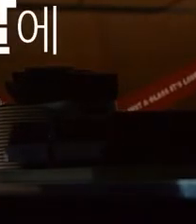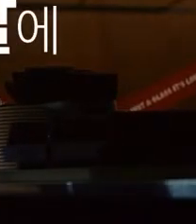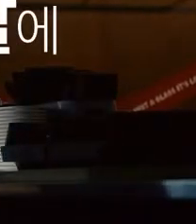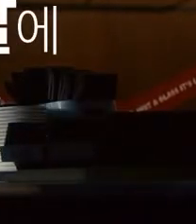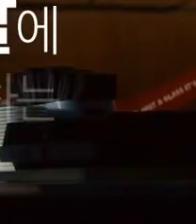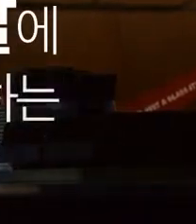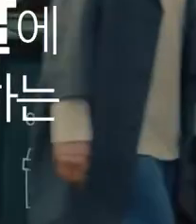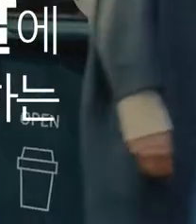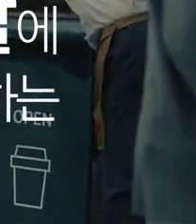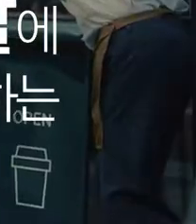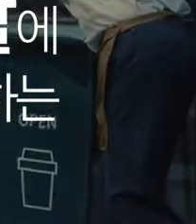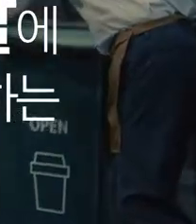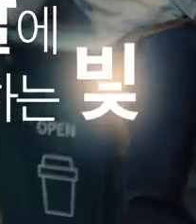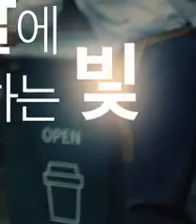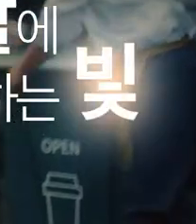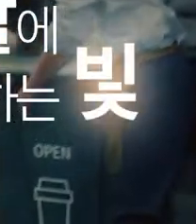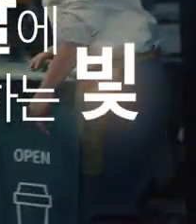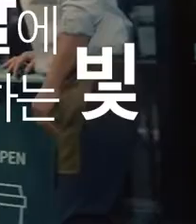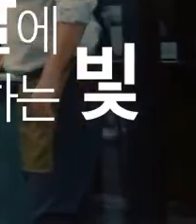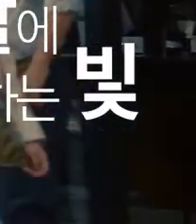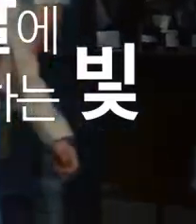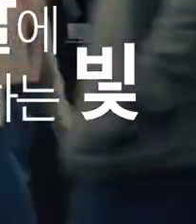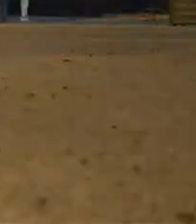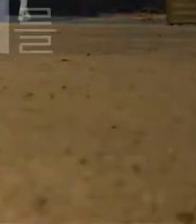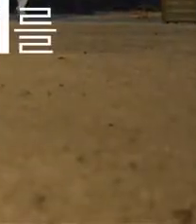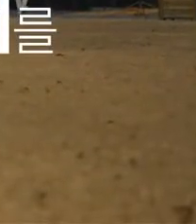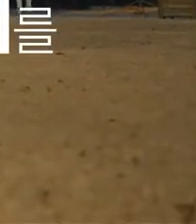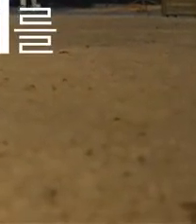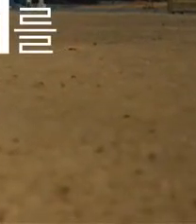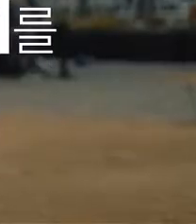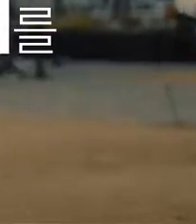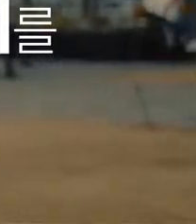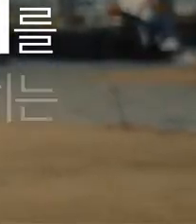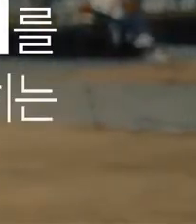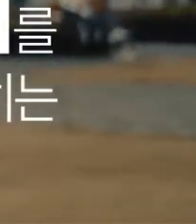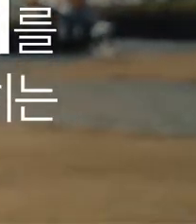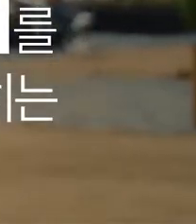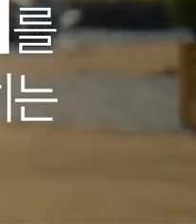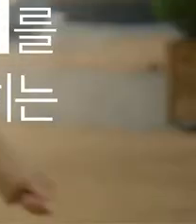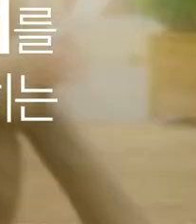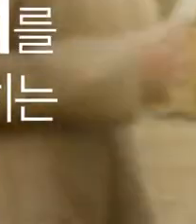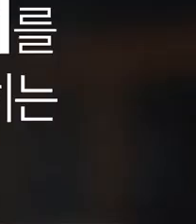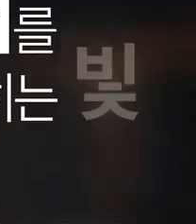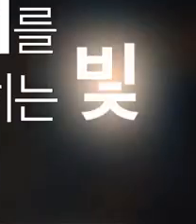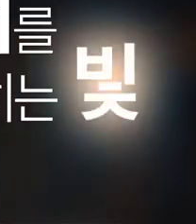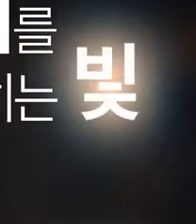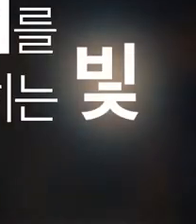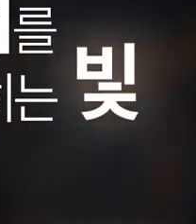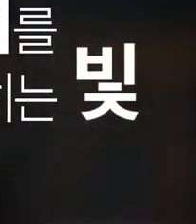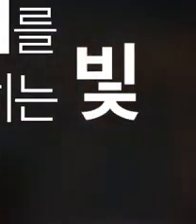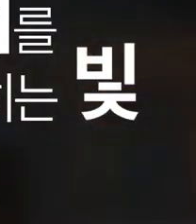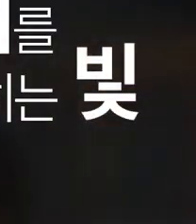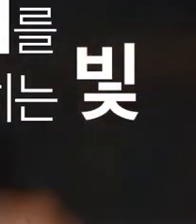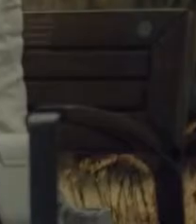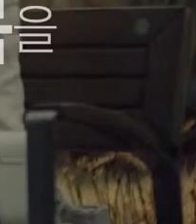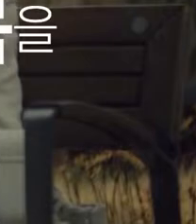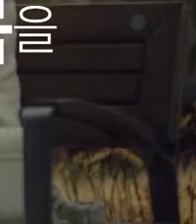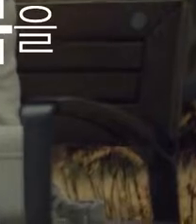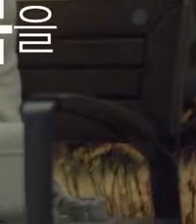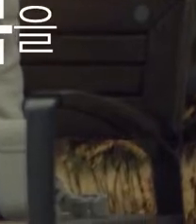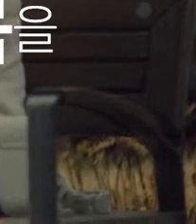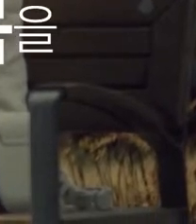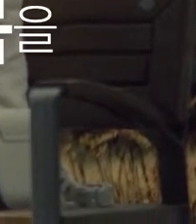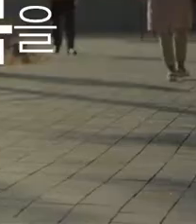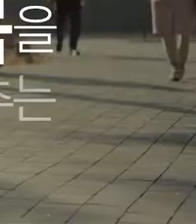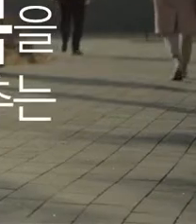우리의 생활에 온기를 더하는 빛. 아이들의 미래를 온전하게 밝히는 빛.